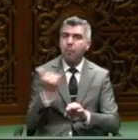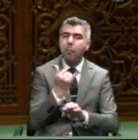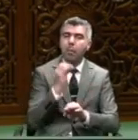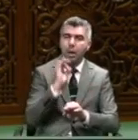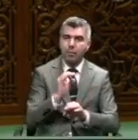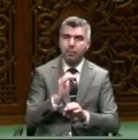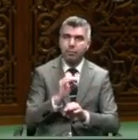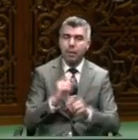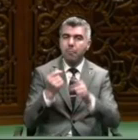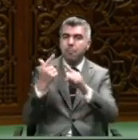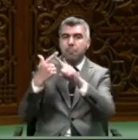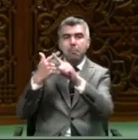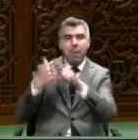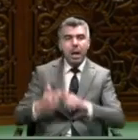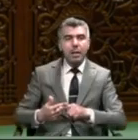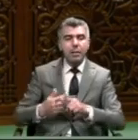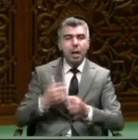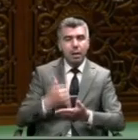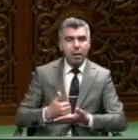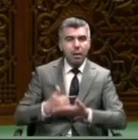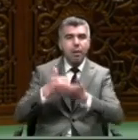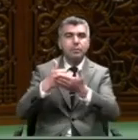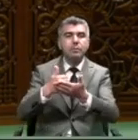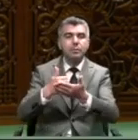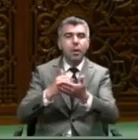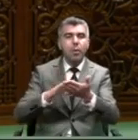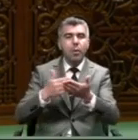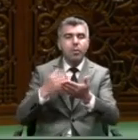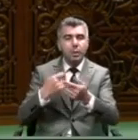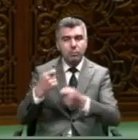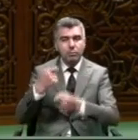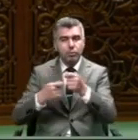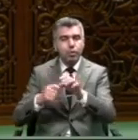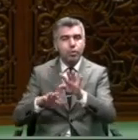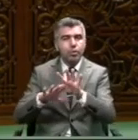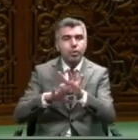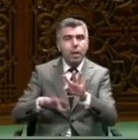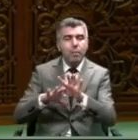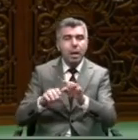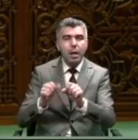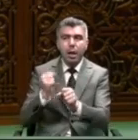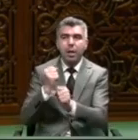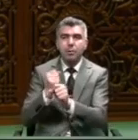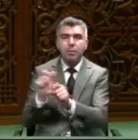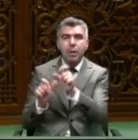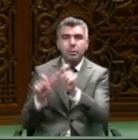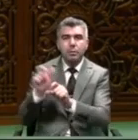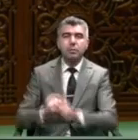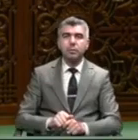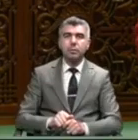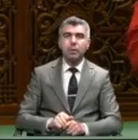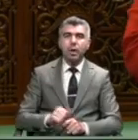تجعل الماليه العموميه في خدمه وتحسين الاوضاع الاقتصاديه والاجتماعيه للطبقه العامله من خلال